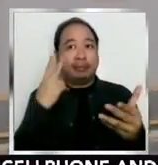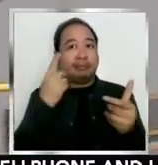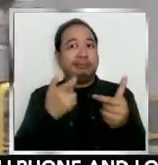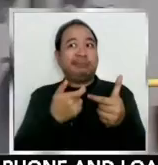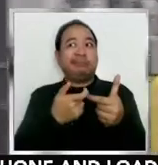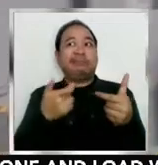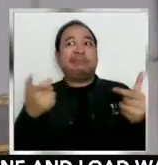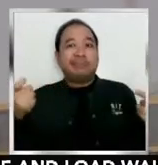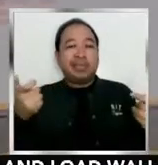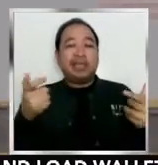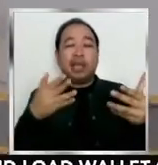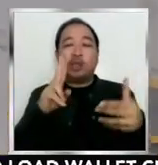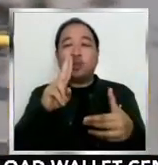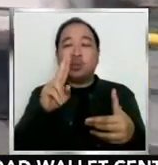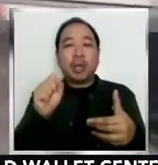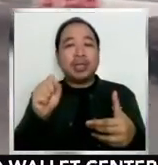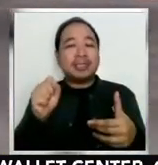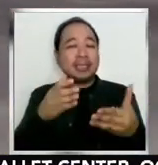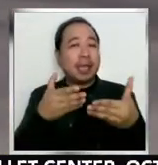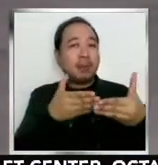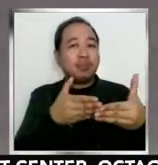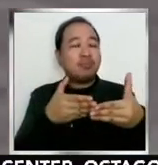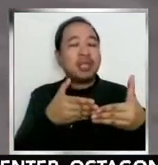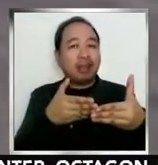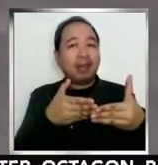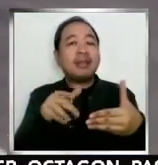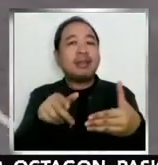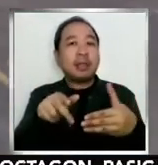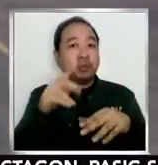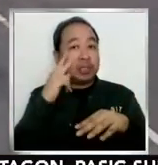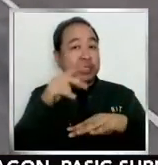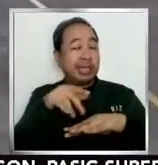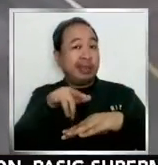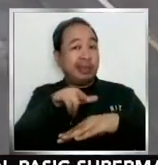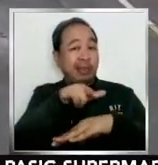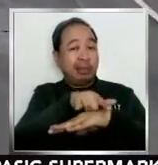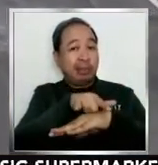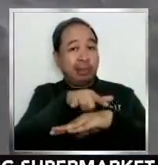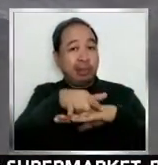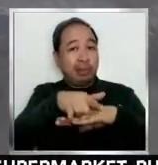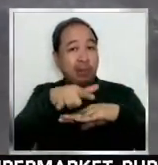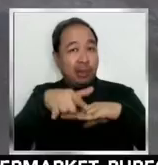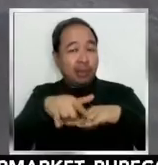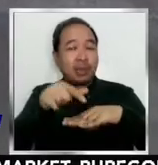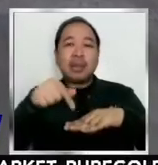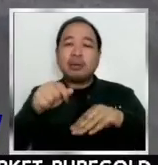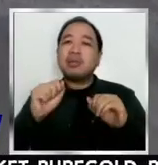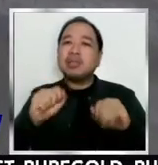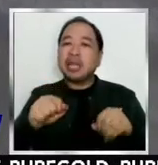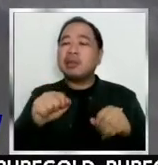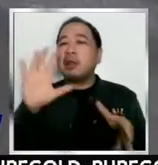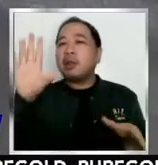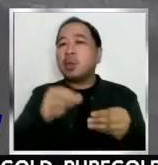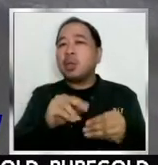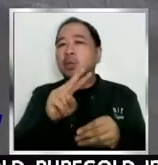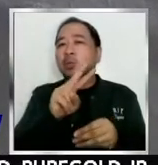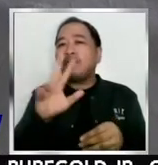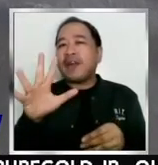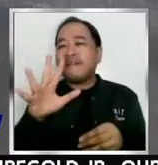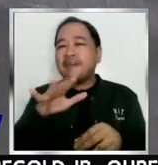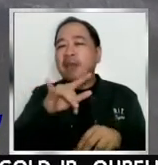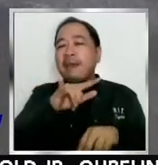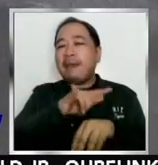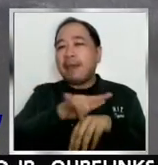mundo, ang USS America. At ayon sa tagapagsalita ng USS America, kaya nito mag-handle ng 25 aircraft ng US. Pero kaya